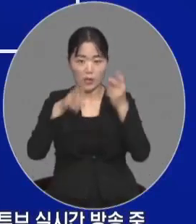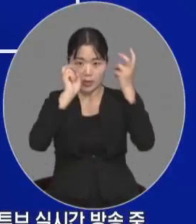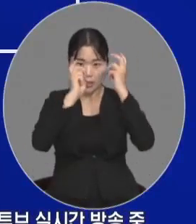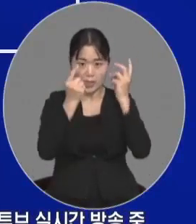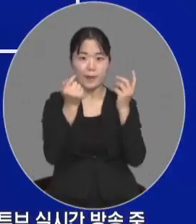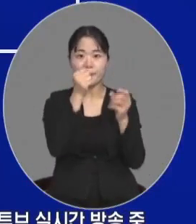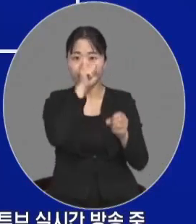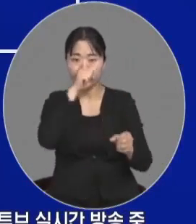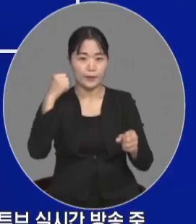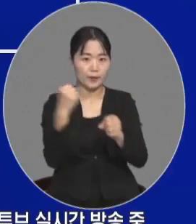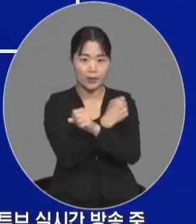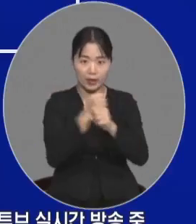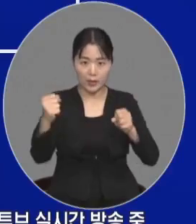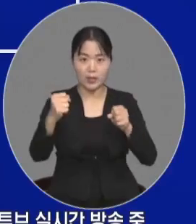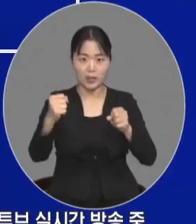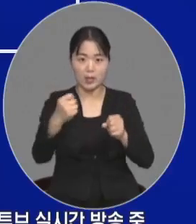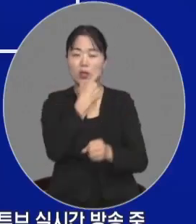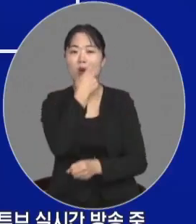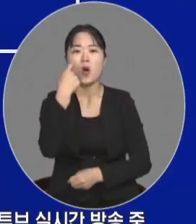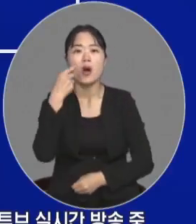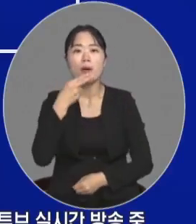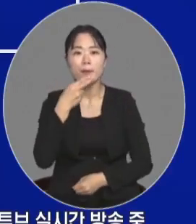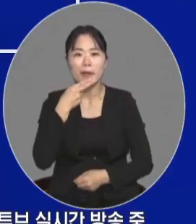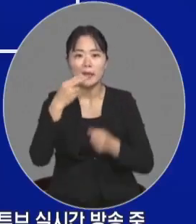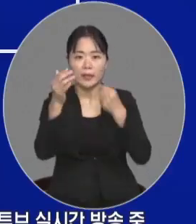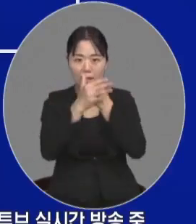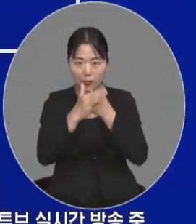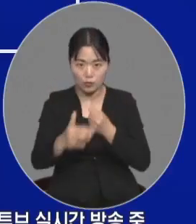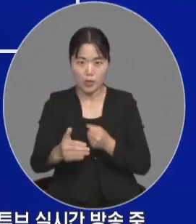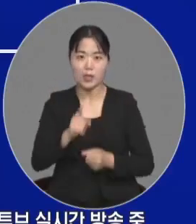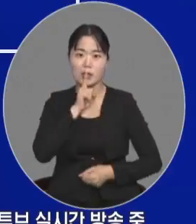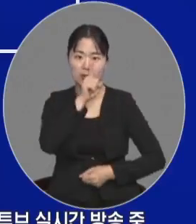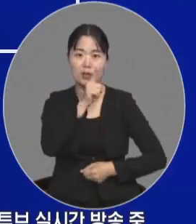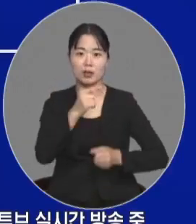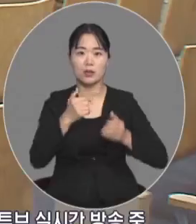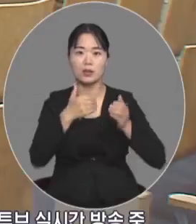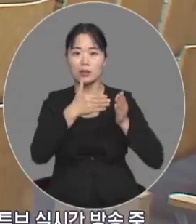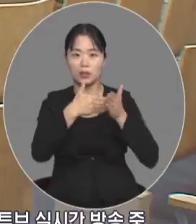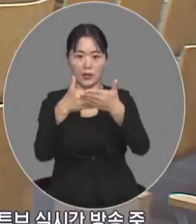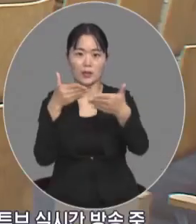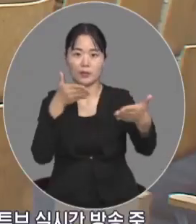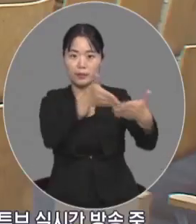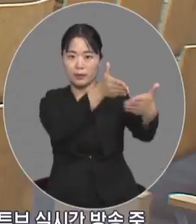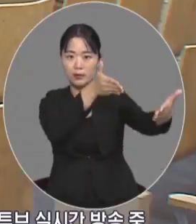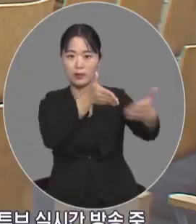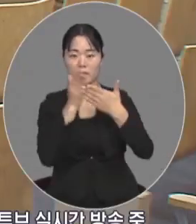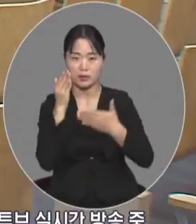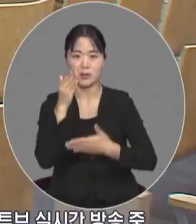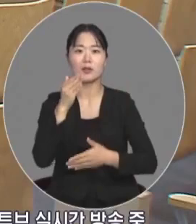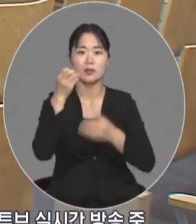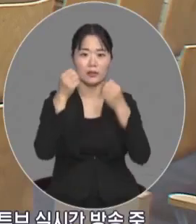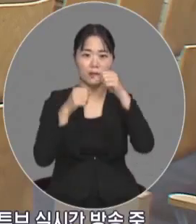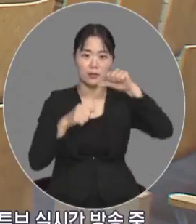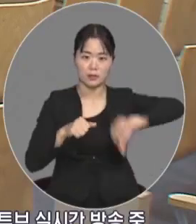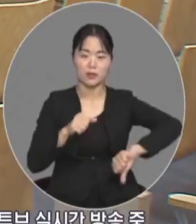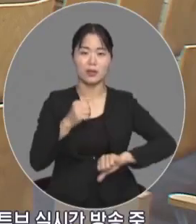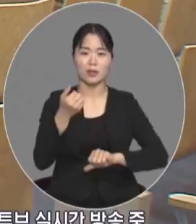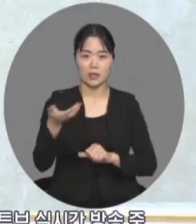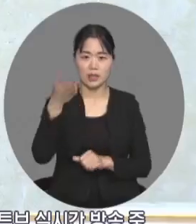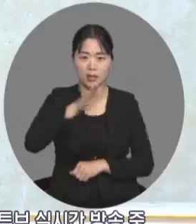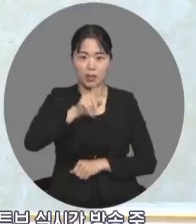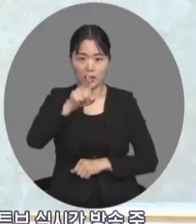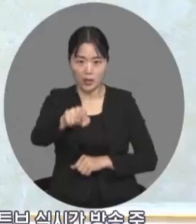증거나 고의성을 인정할 수 없다며 원고 패소 판결했습니다. 하지만 2심은 주의 의무 위반을